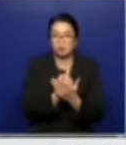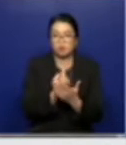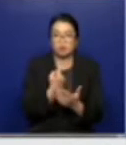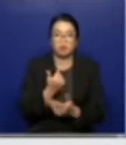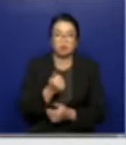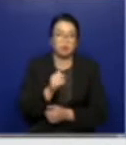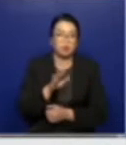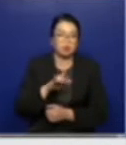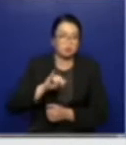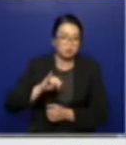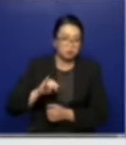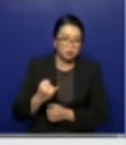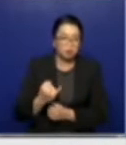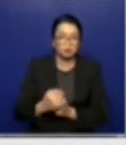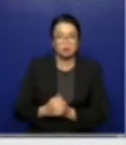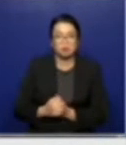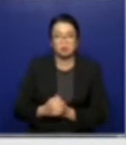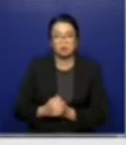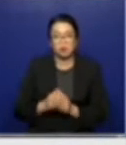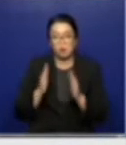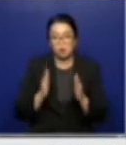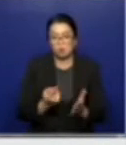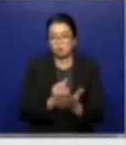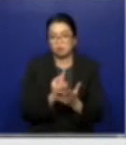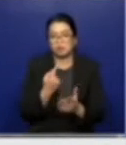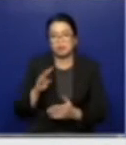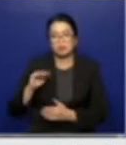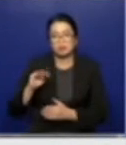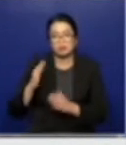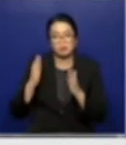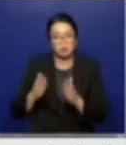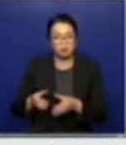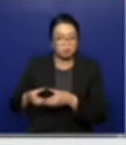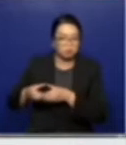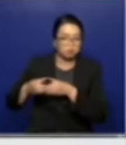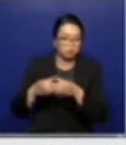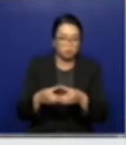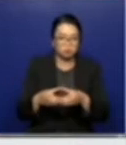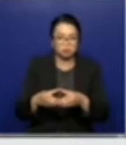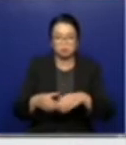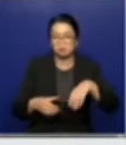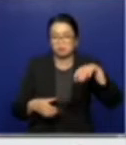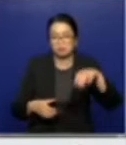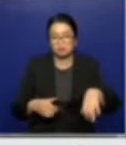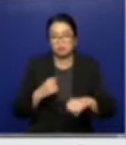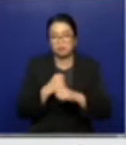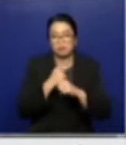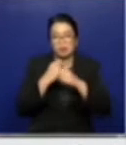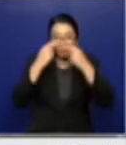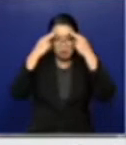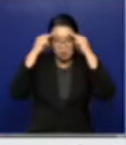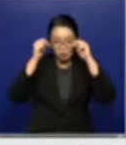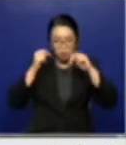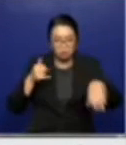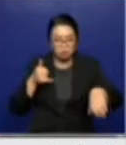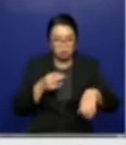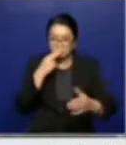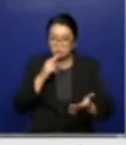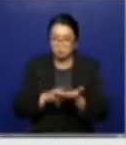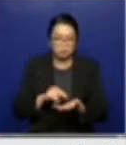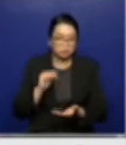ถิ่นจำนวน40คนบุกทำเนียบรัฐบาลยื่นหนังสือถึงนายกรัฐ